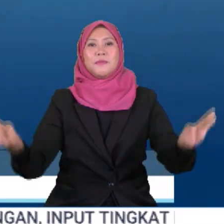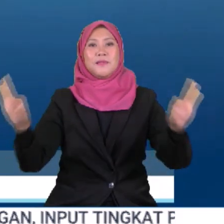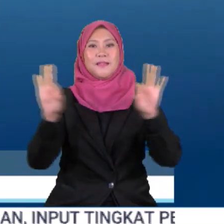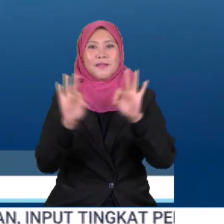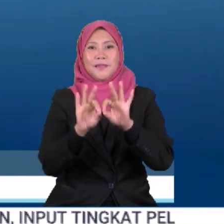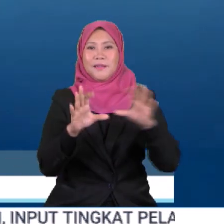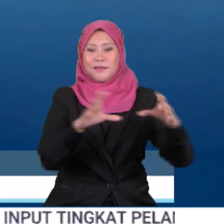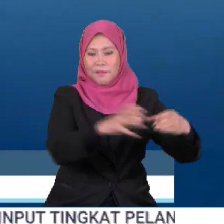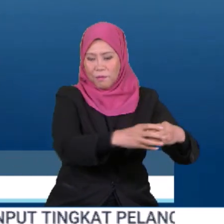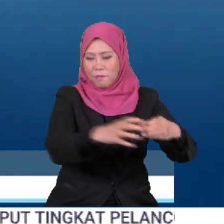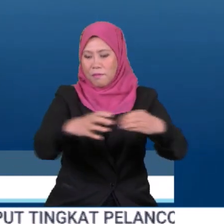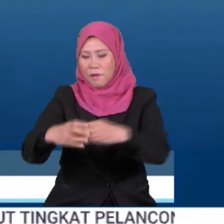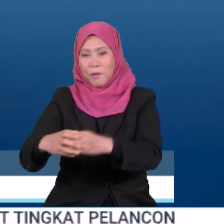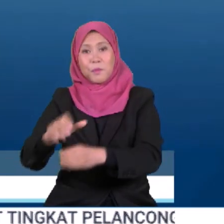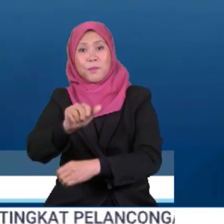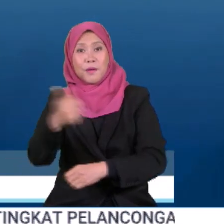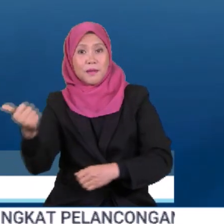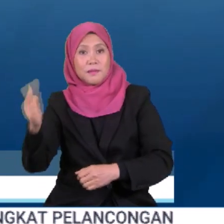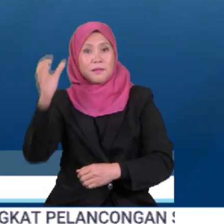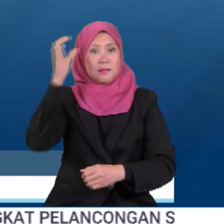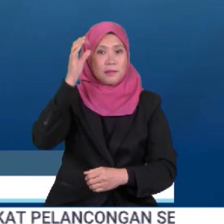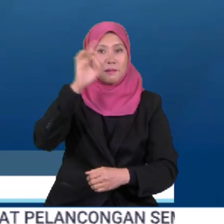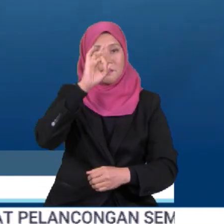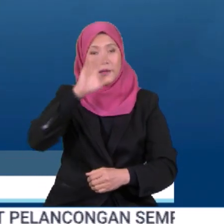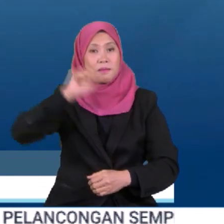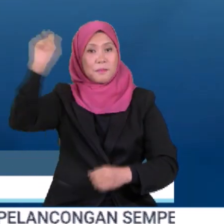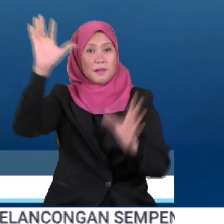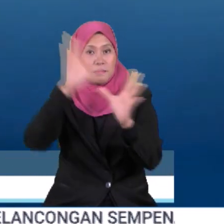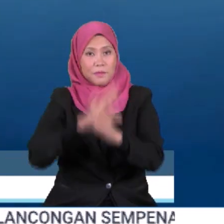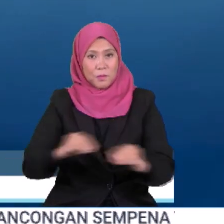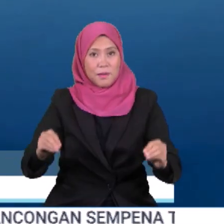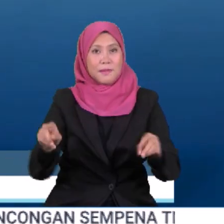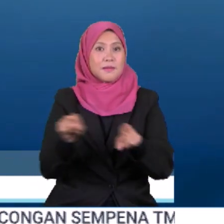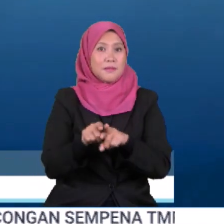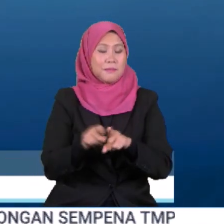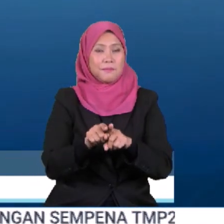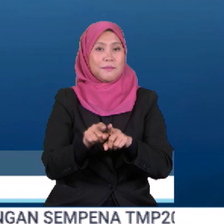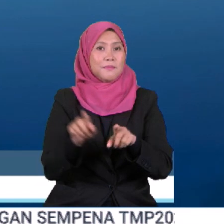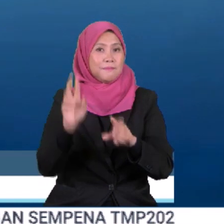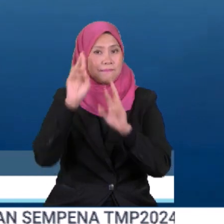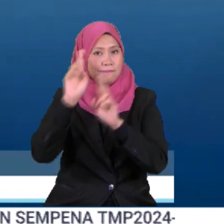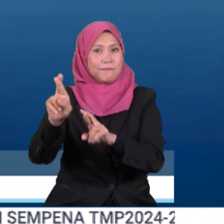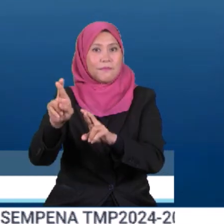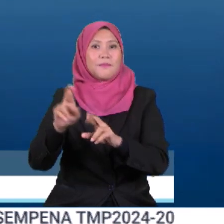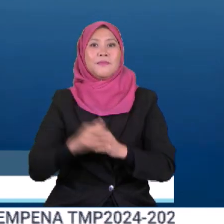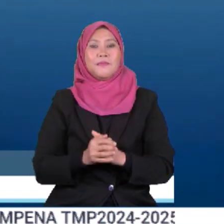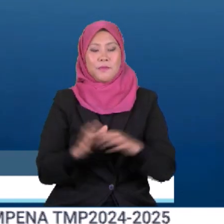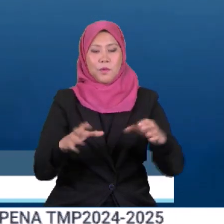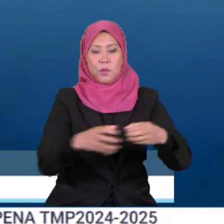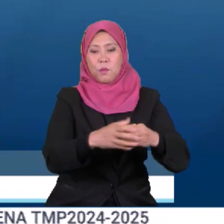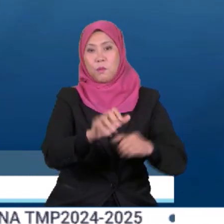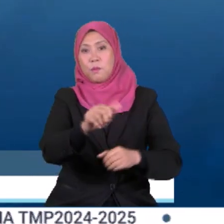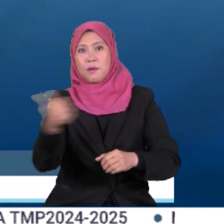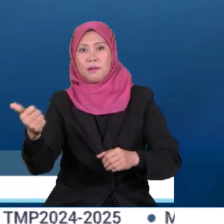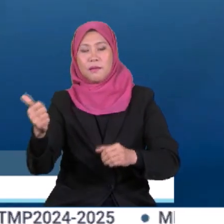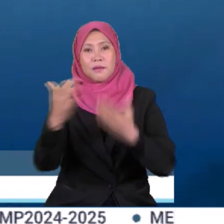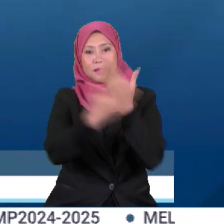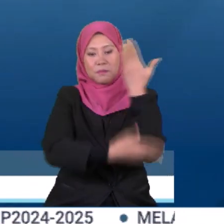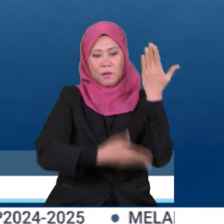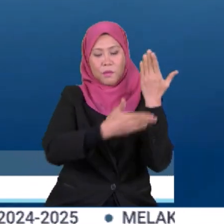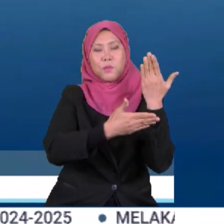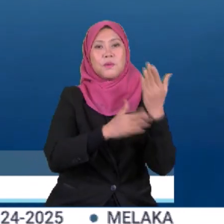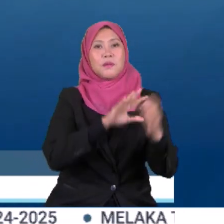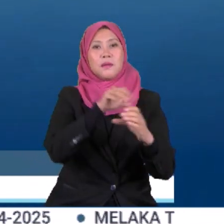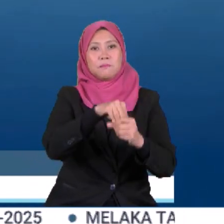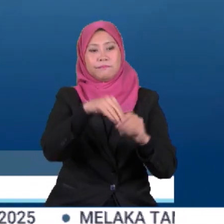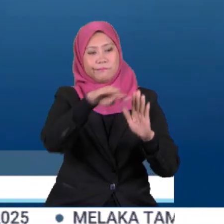kepentingan kaum-kaum lain seperti di Sabah dan Sarawak dan juga kaum-kaum lain di Semenanjung yang